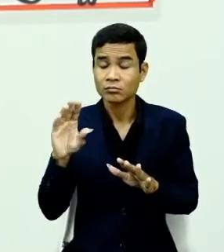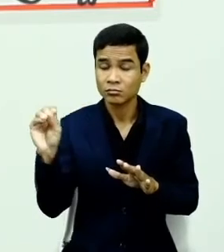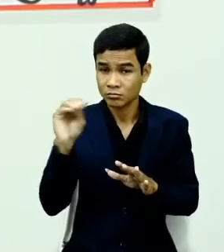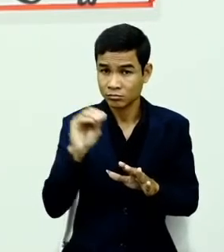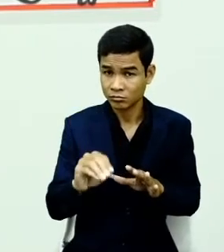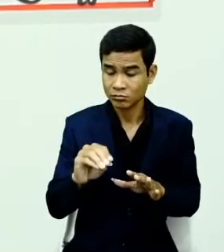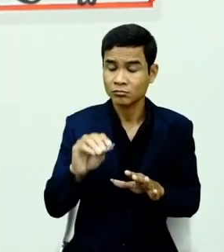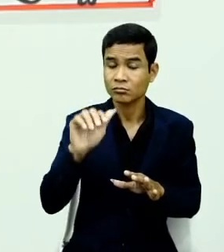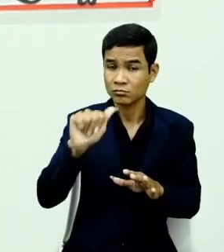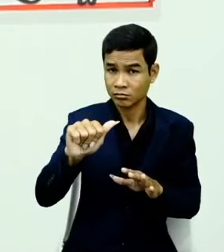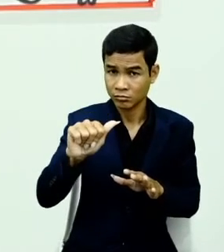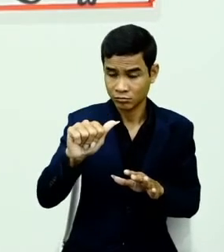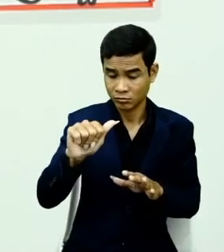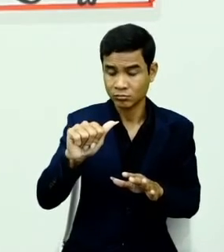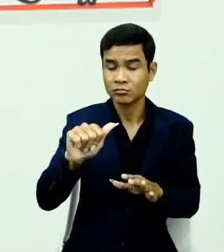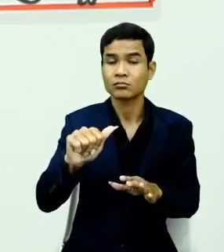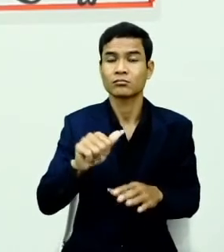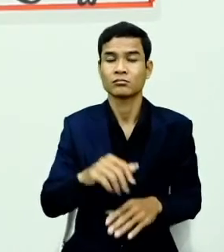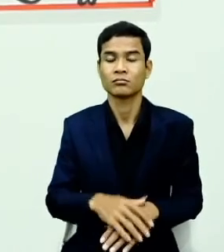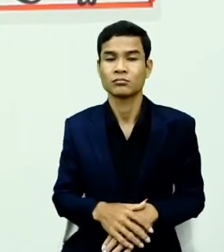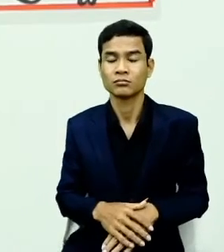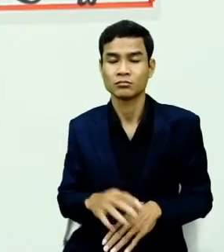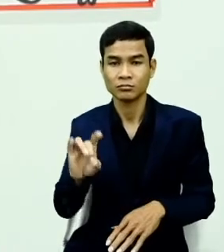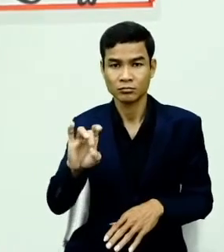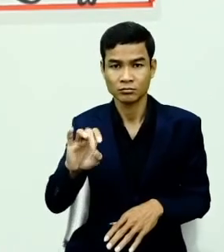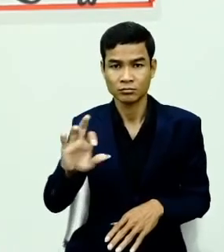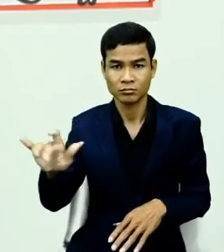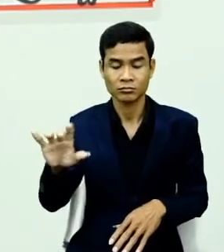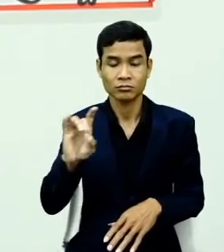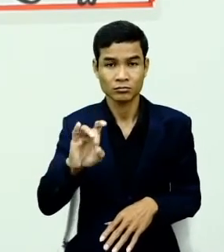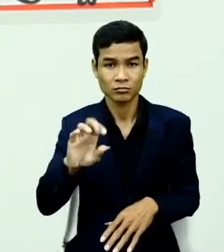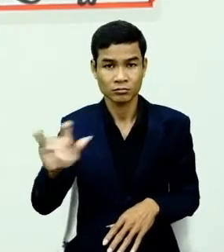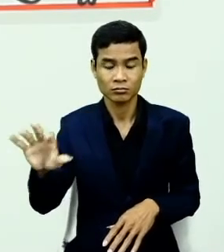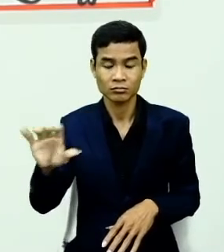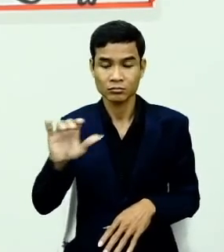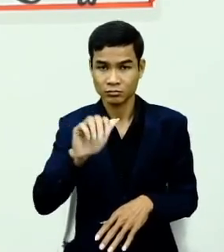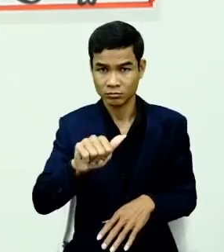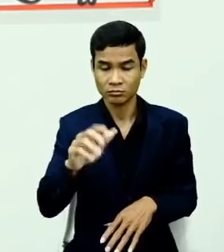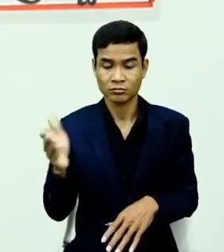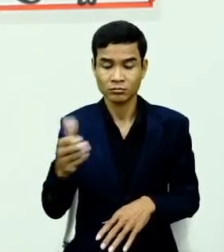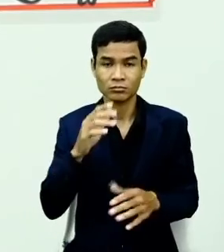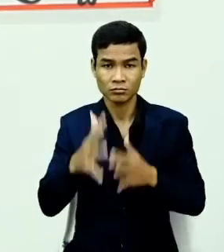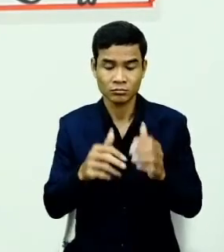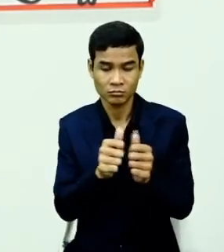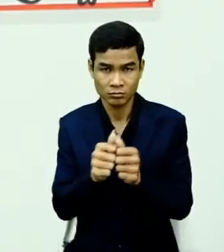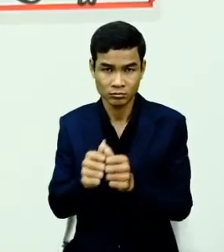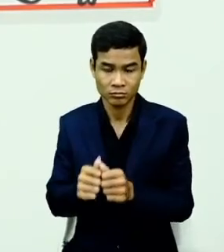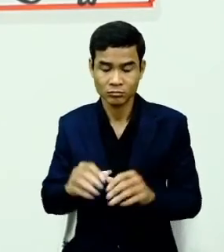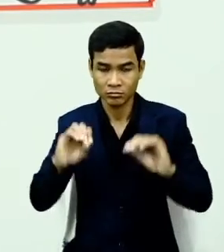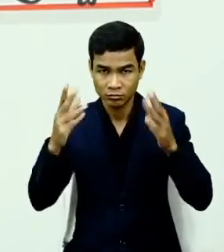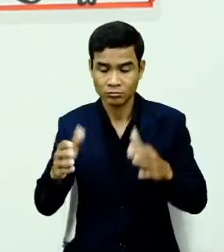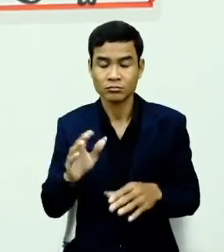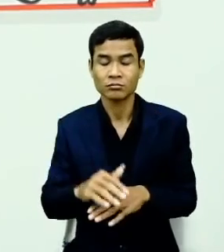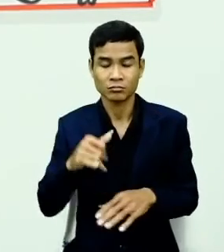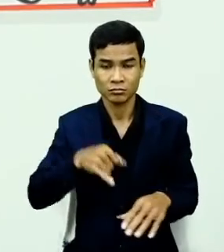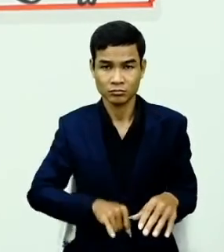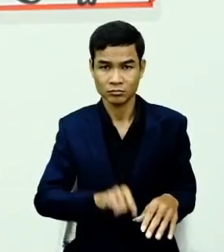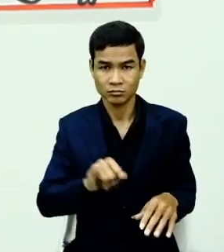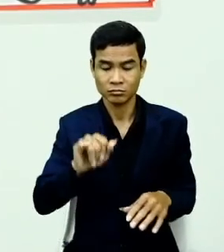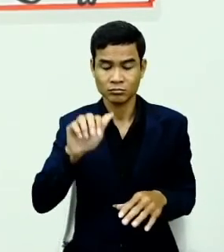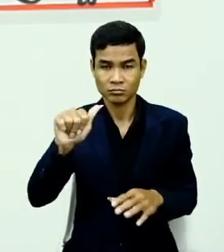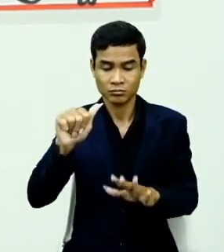ព្យញ្ជនៈញូចាល្អមែនតែនកូនតោះចូលរួមអានជាមួយអ្នកគ្រូចៅ